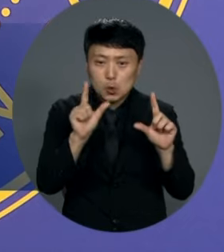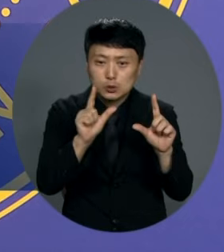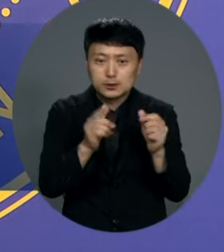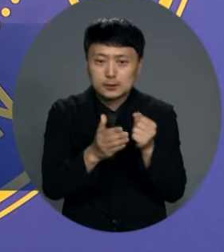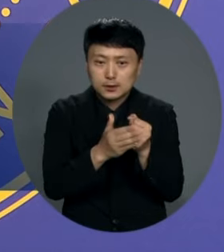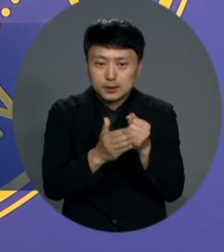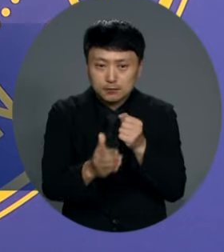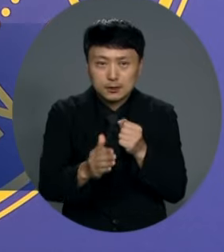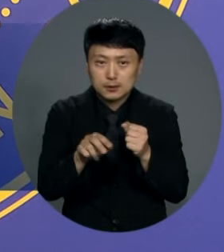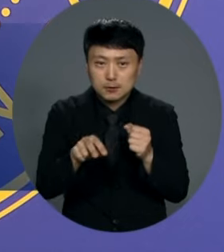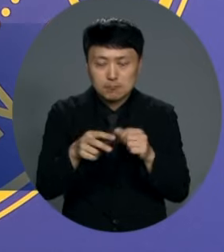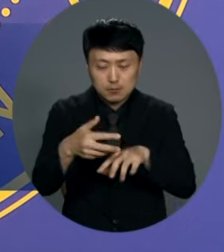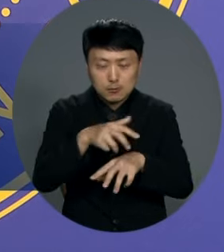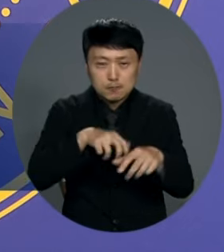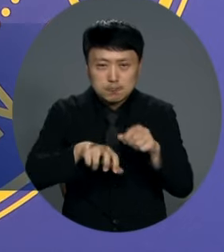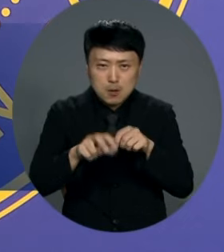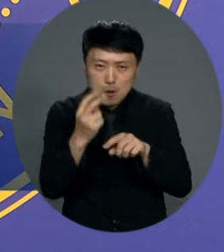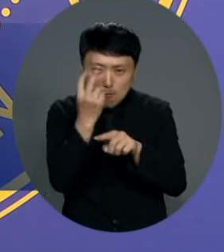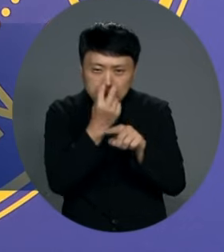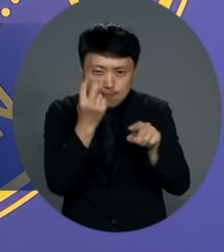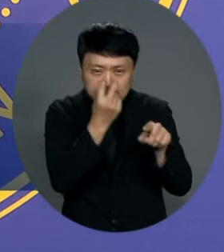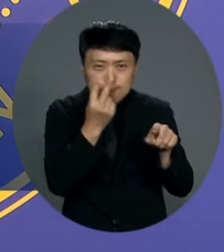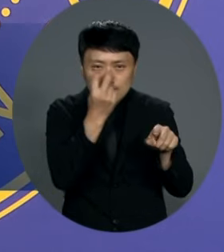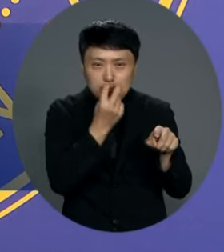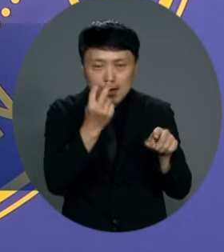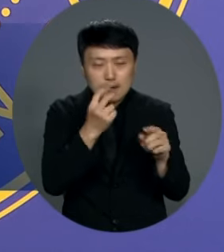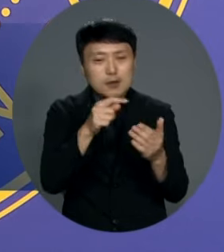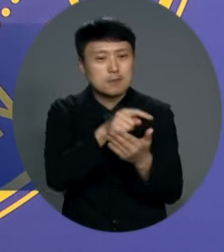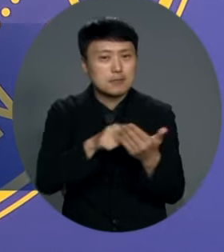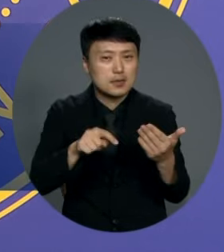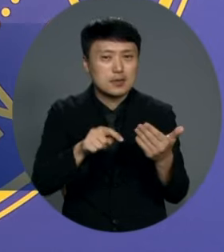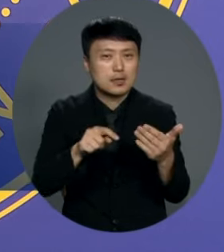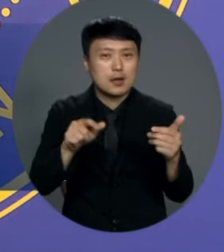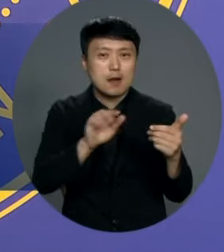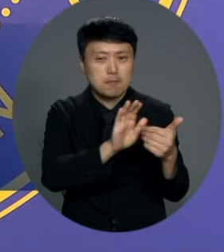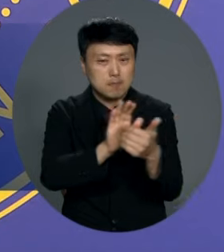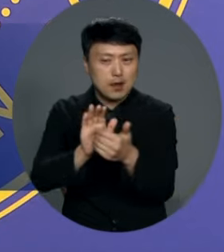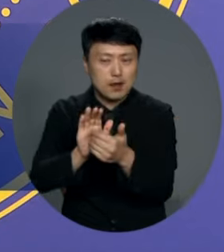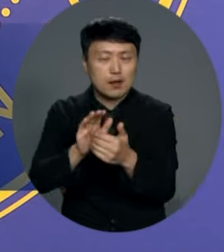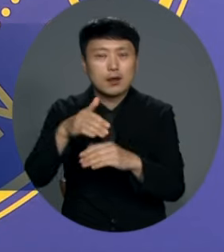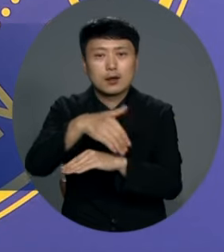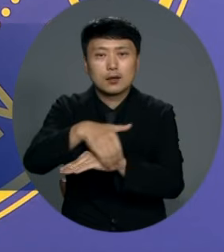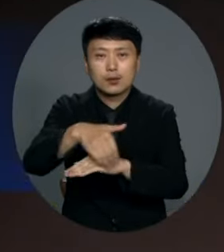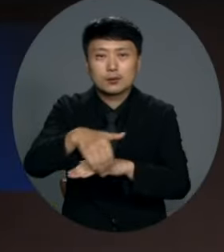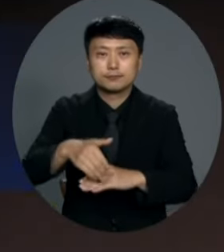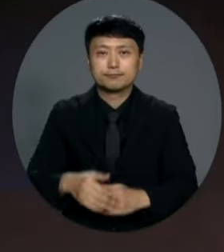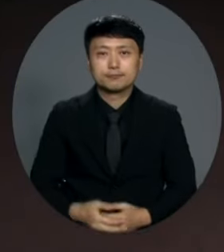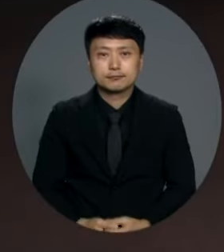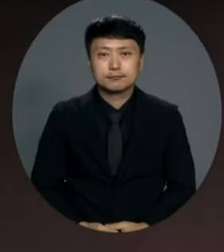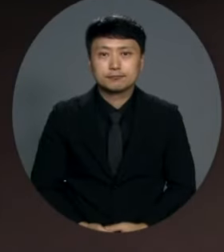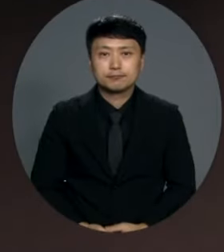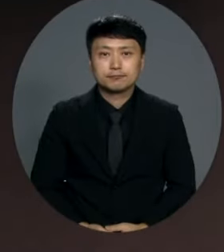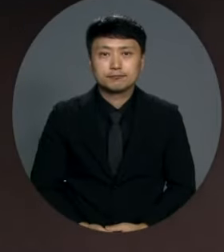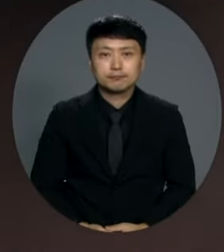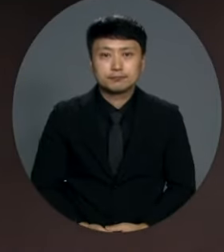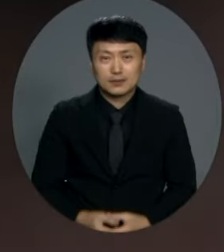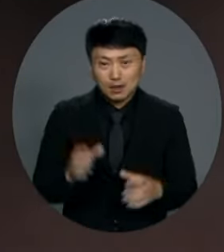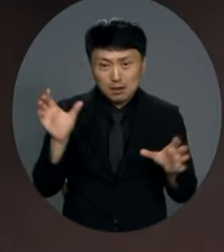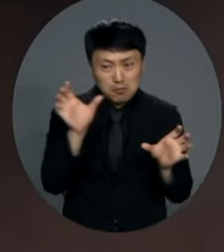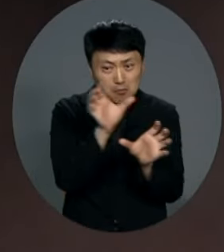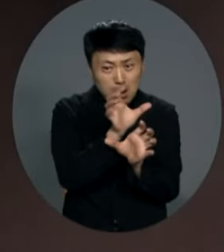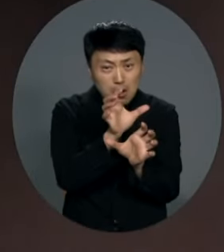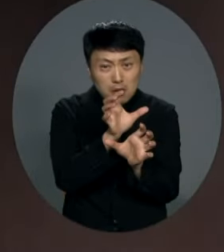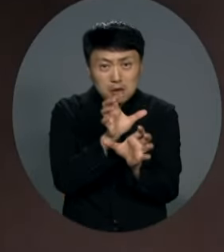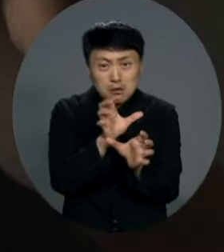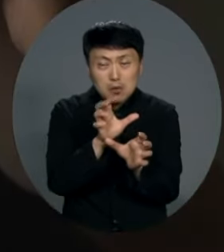때문에 이에 대한 적극적인 모니터링을 통해서 피해 사례도 확인해 나갈 예정입니다 페크 피해